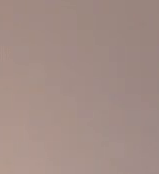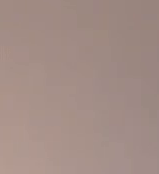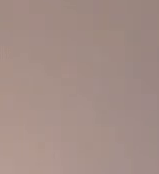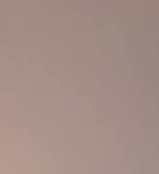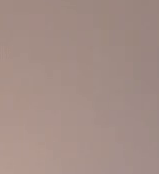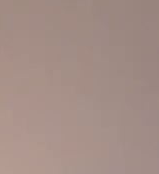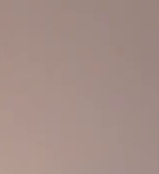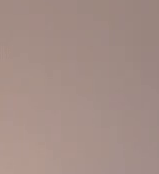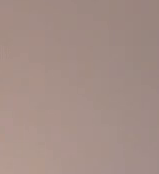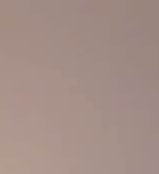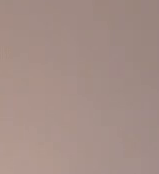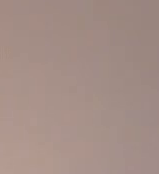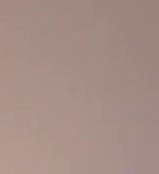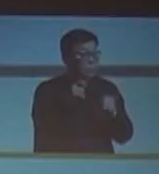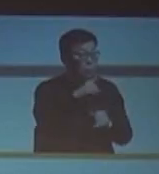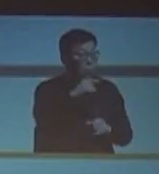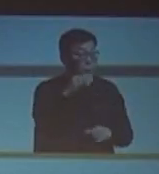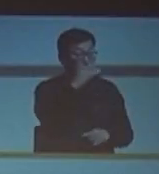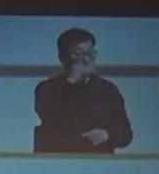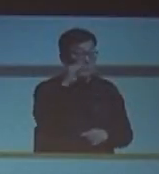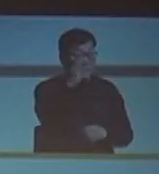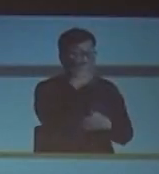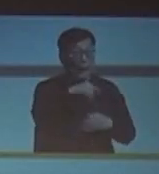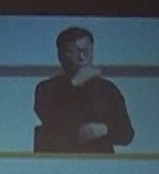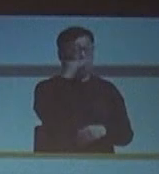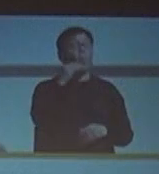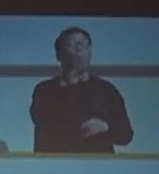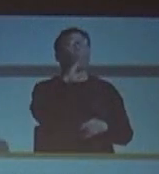많잖아요. 본당에서 근엄하신가요?